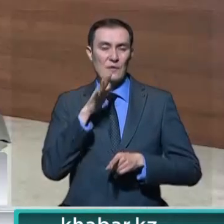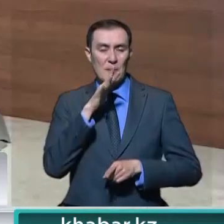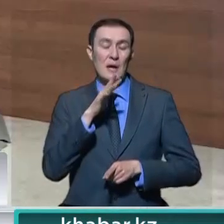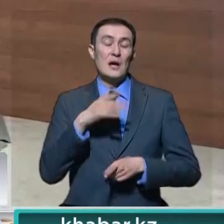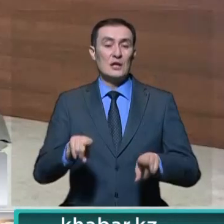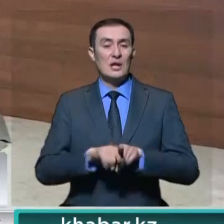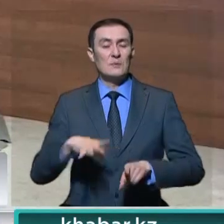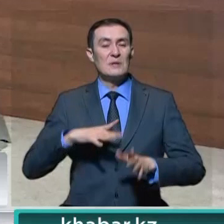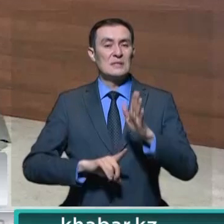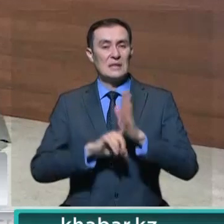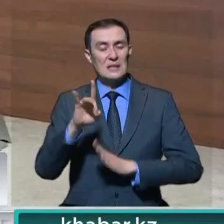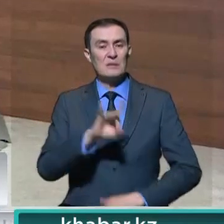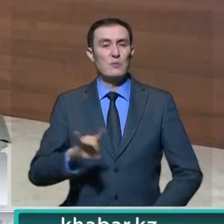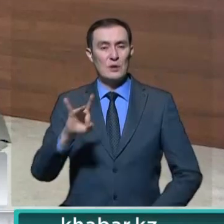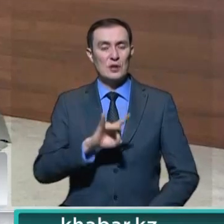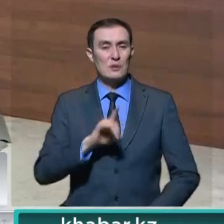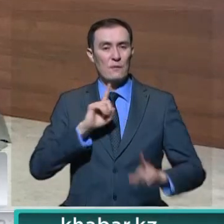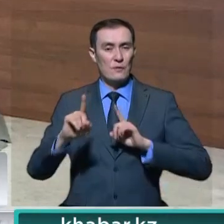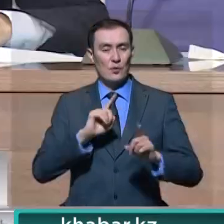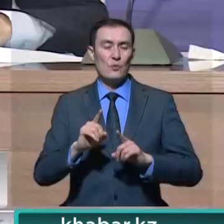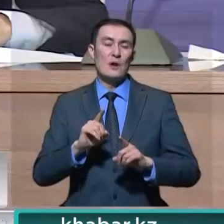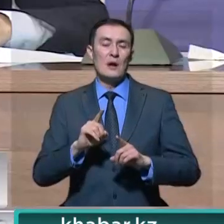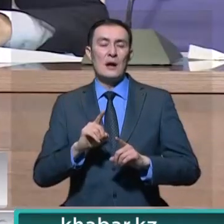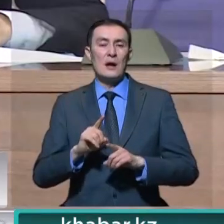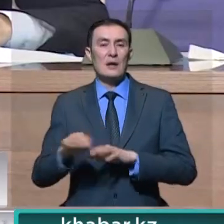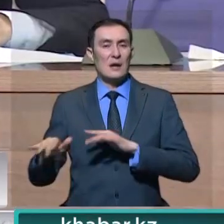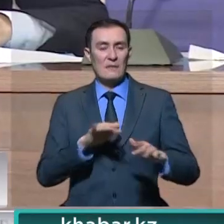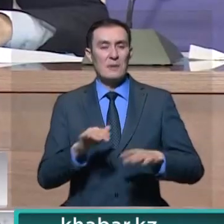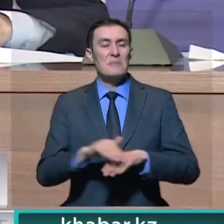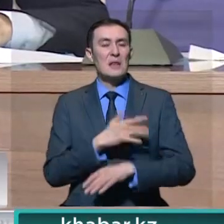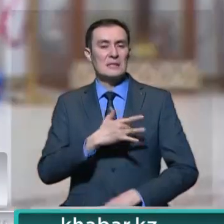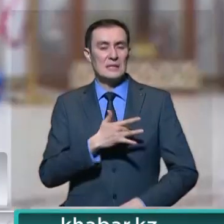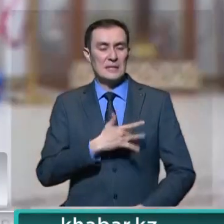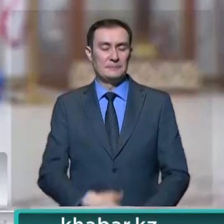Также был дан старт республиканскому форуму «Караван милосердия».